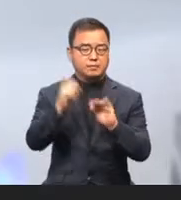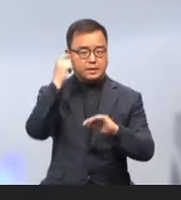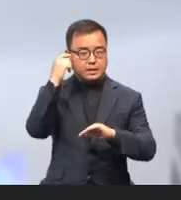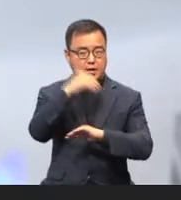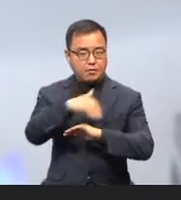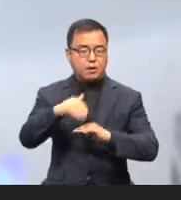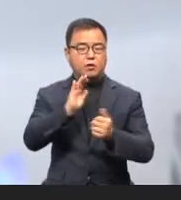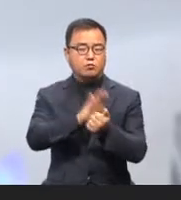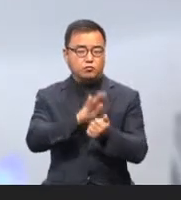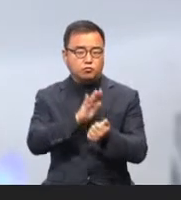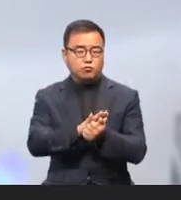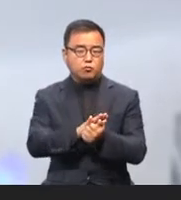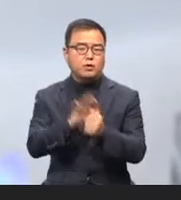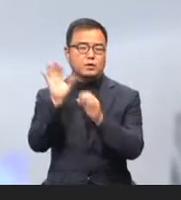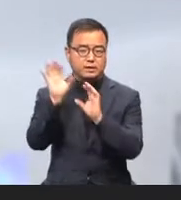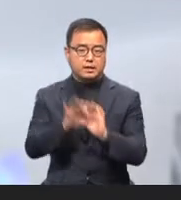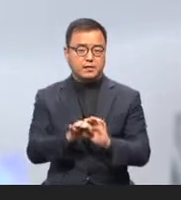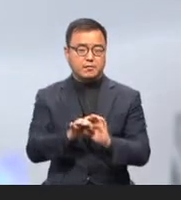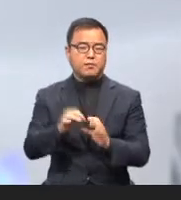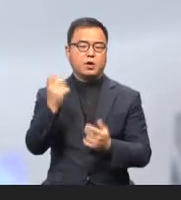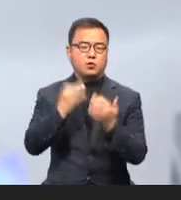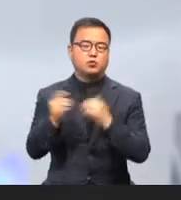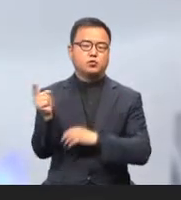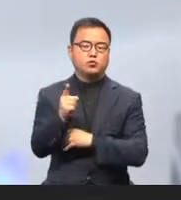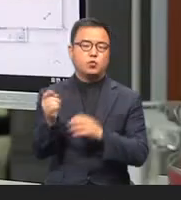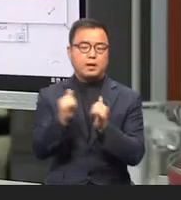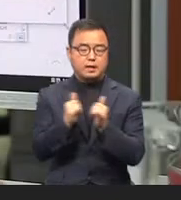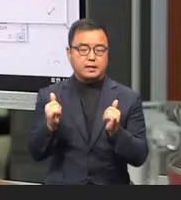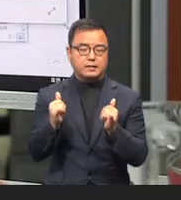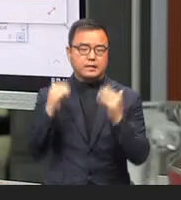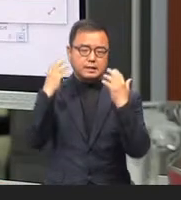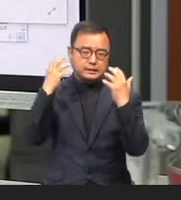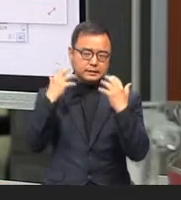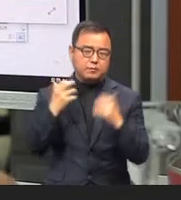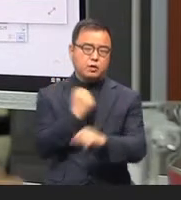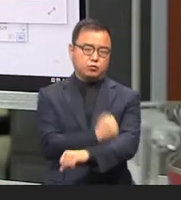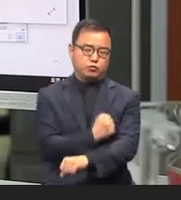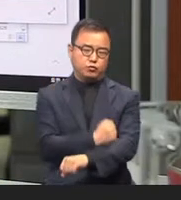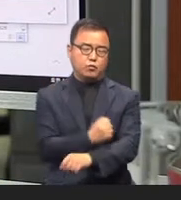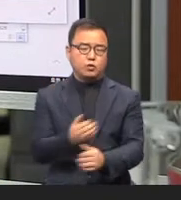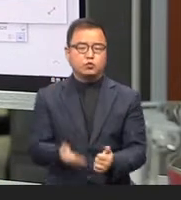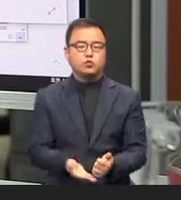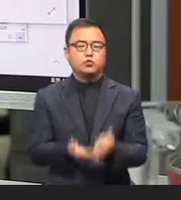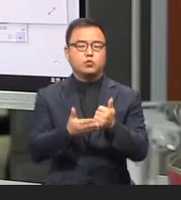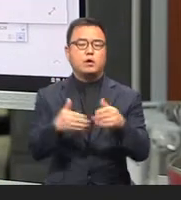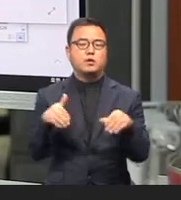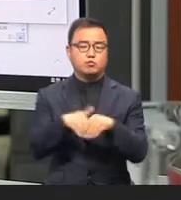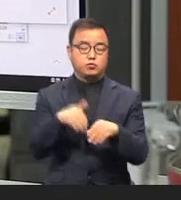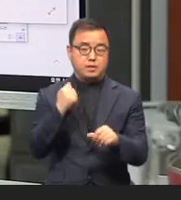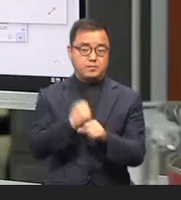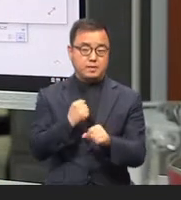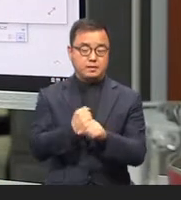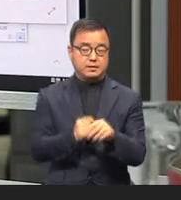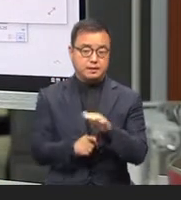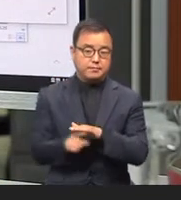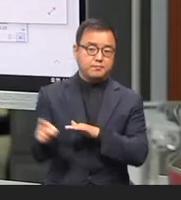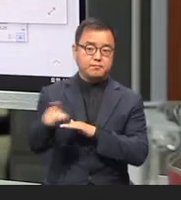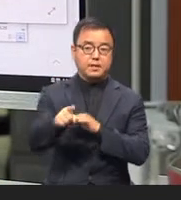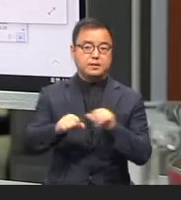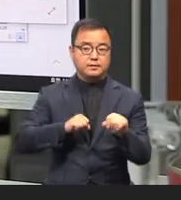기획하고 후원하며 소방관의 땀과 노고를 존중하는 문화를 만드는데 앞장서고